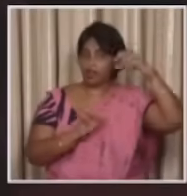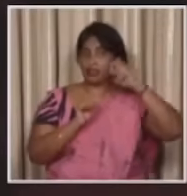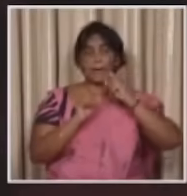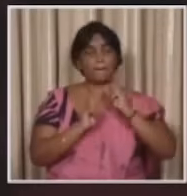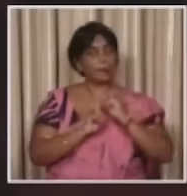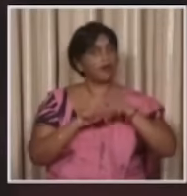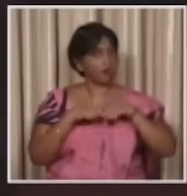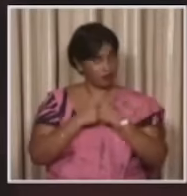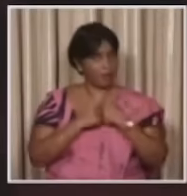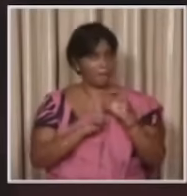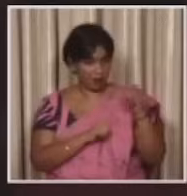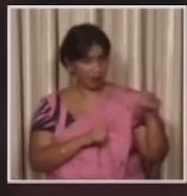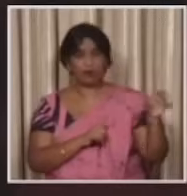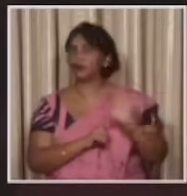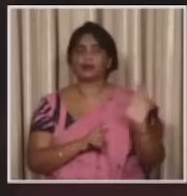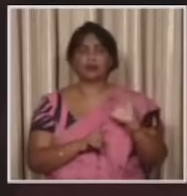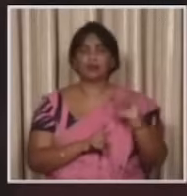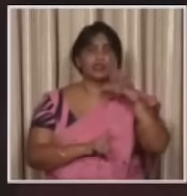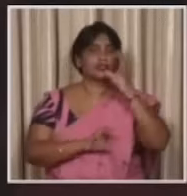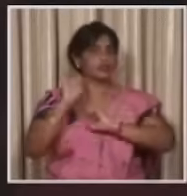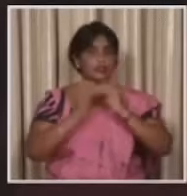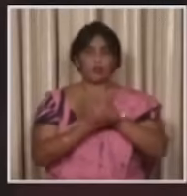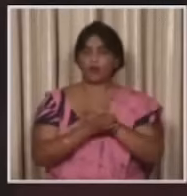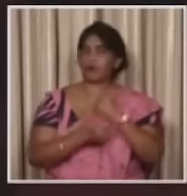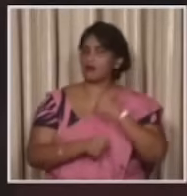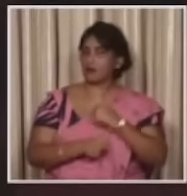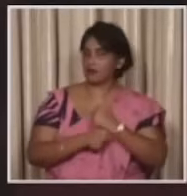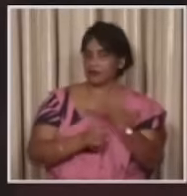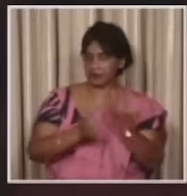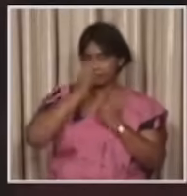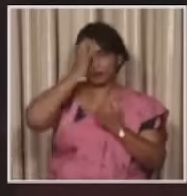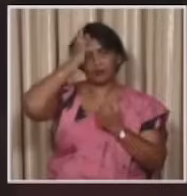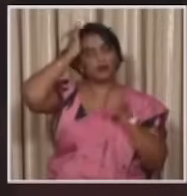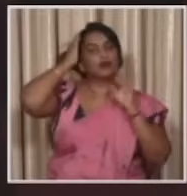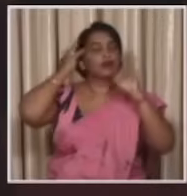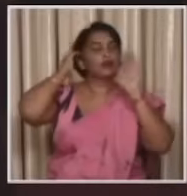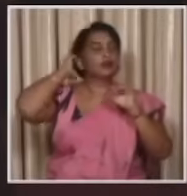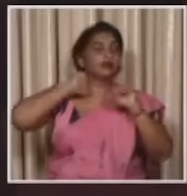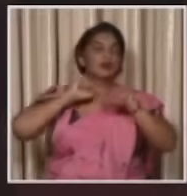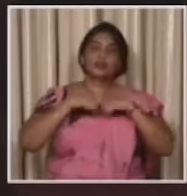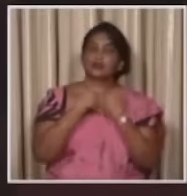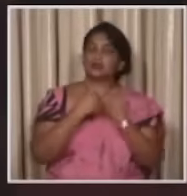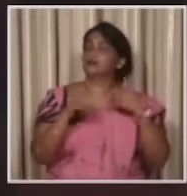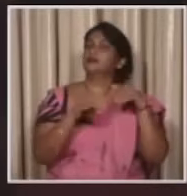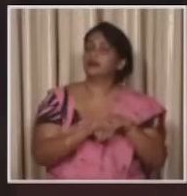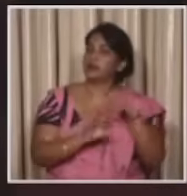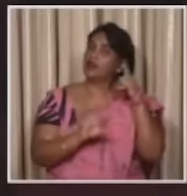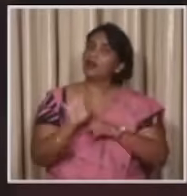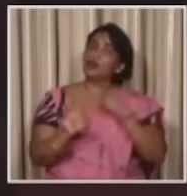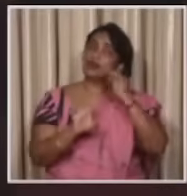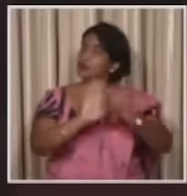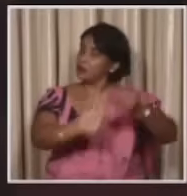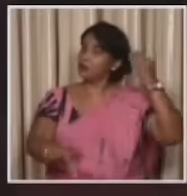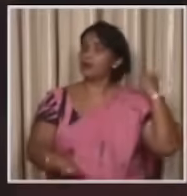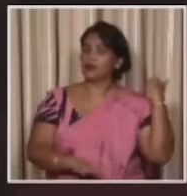නෑ, විදුලි පුද්ගලික සමාගම කියලා 100% කොටස් තියෙන ආණ්ඩුවට මෙම තමයි සමාගම් බවට පරිවර්තනය කරන්න මේ අවුරුදු 40කට